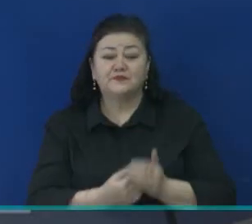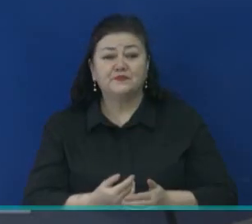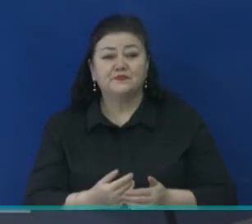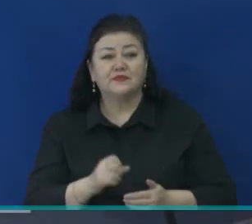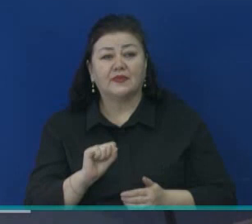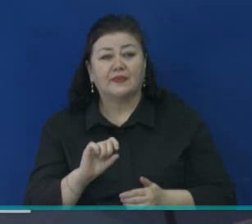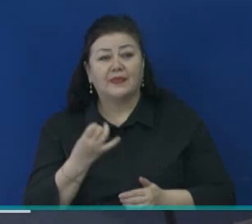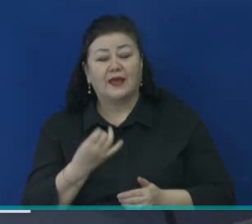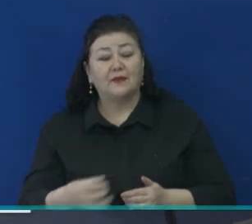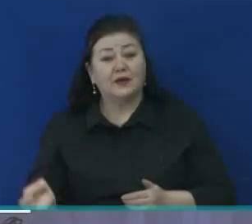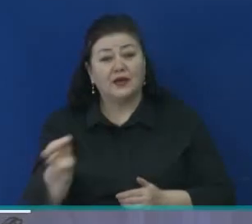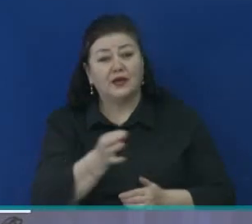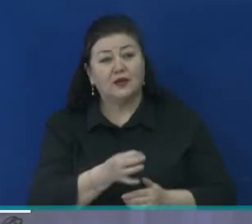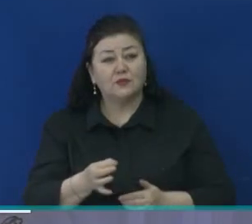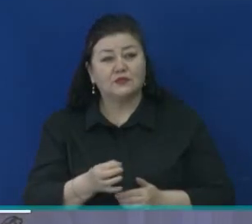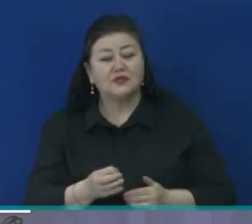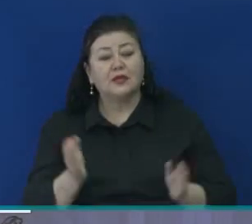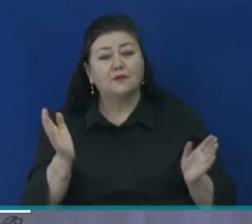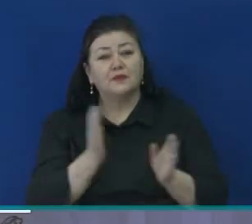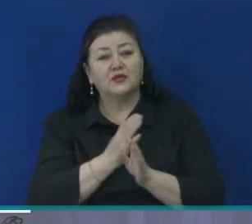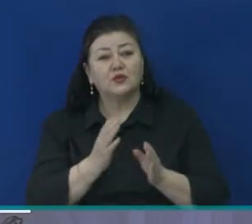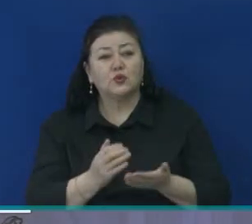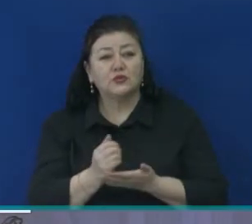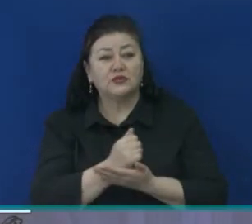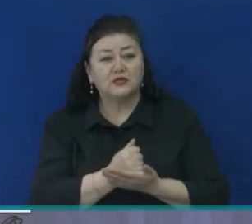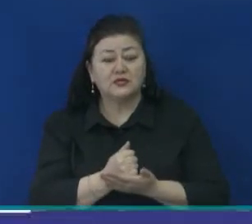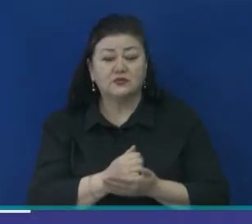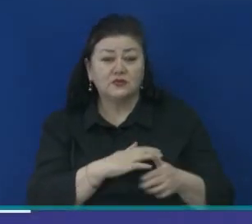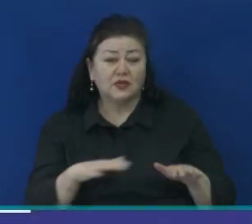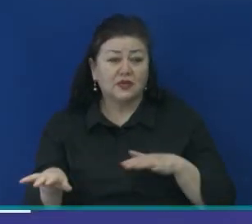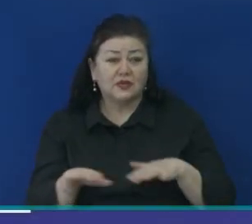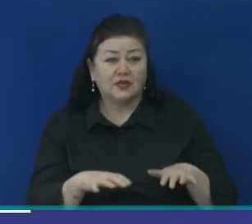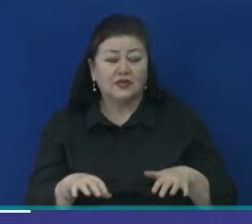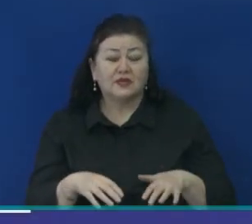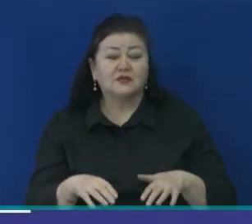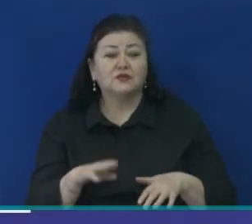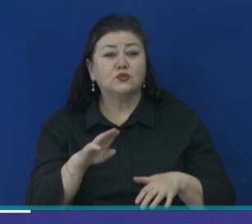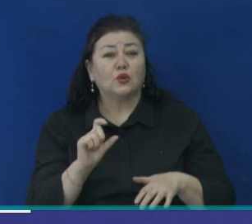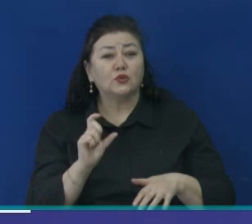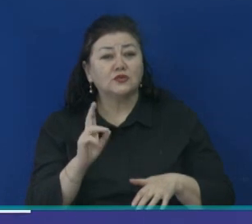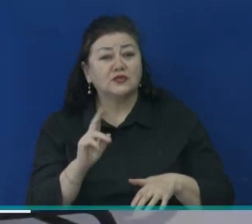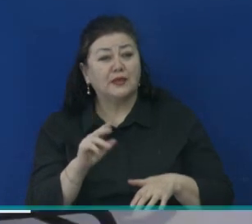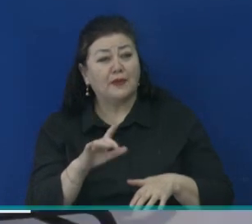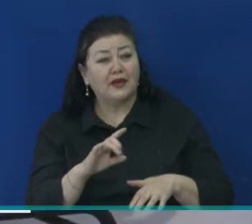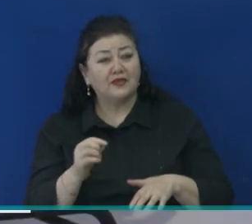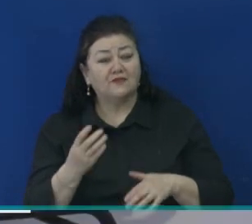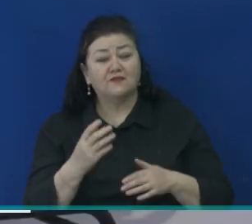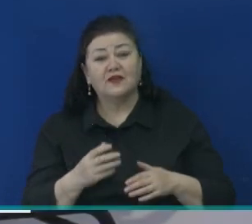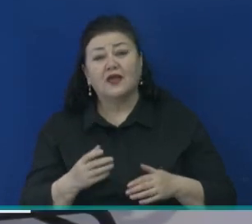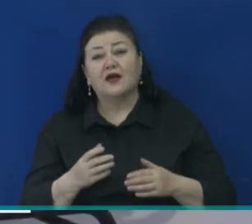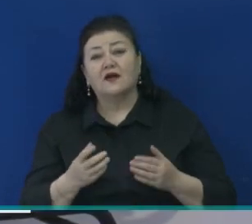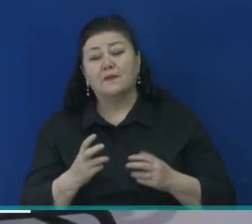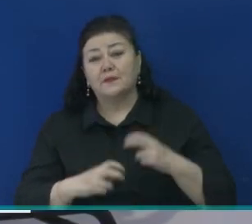Абай облысының табиғи ресурстар және табиғат пайдалануды реттеу басқармасының басшысы Данияр Тоқтыбаев өңірдегі кәсіпорындарға талдау